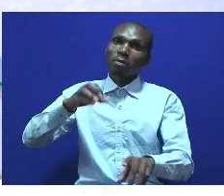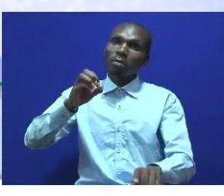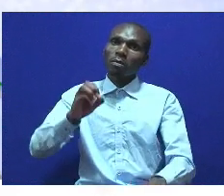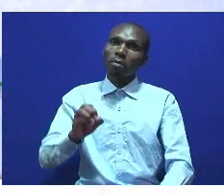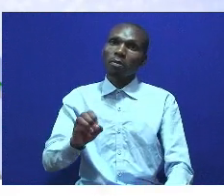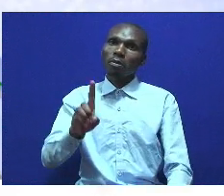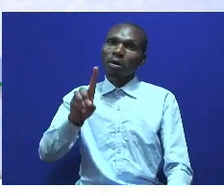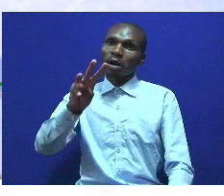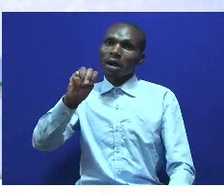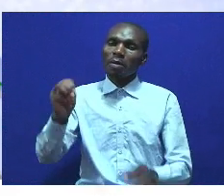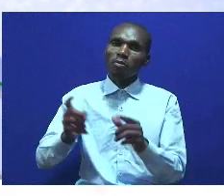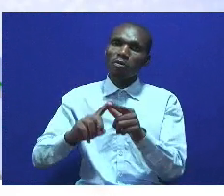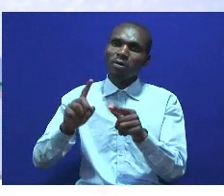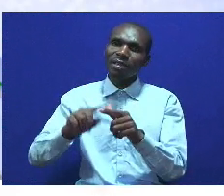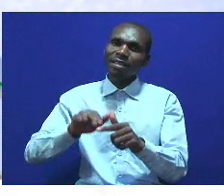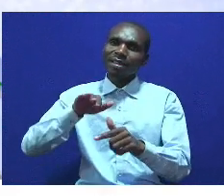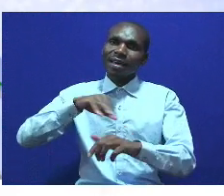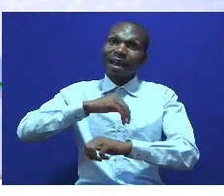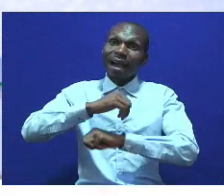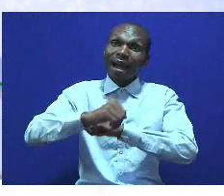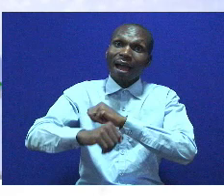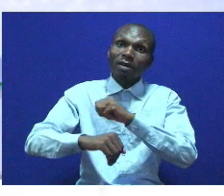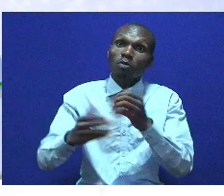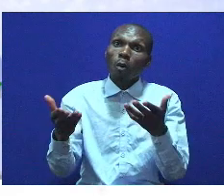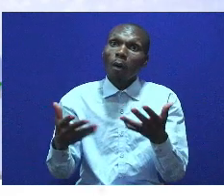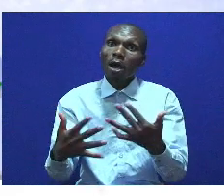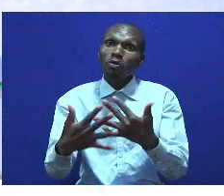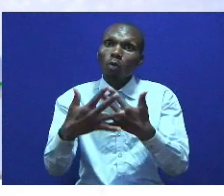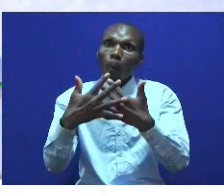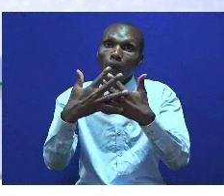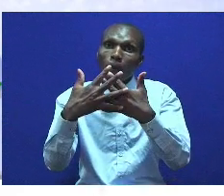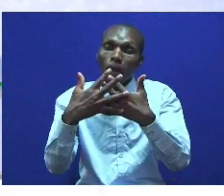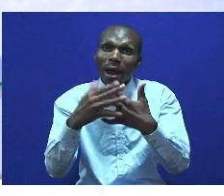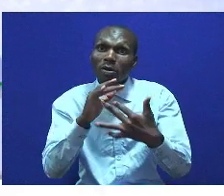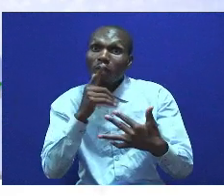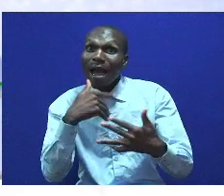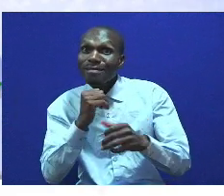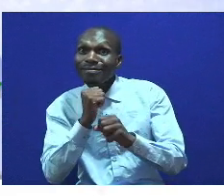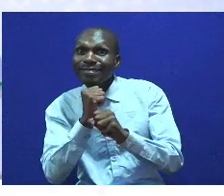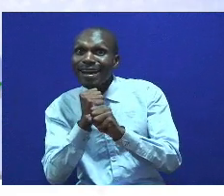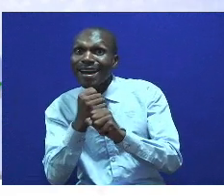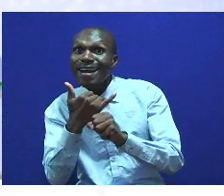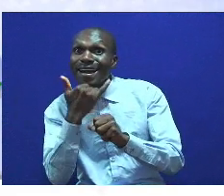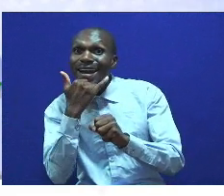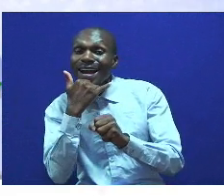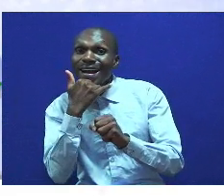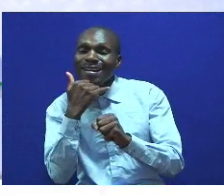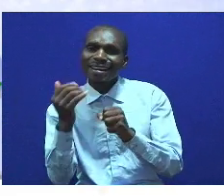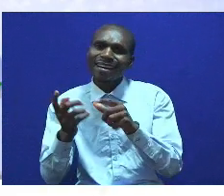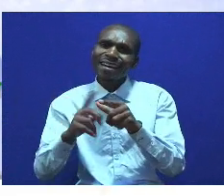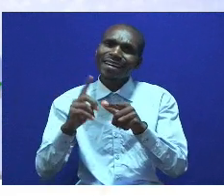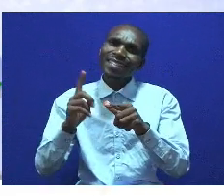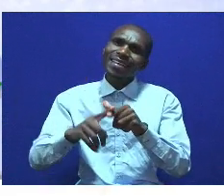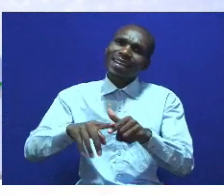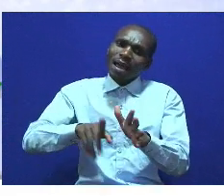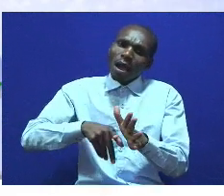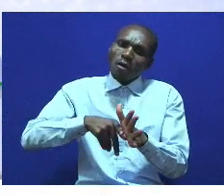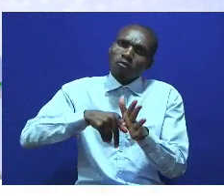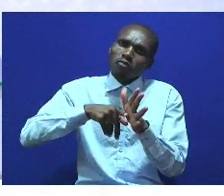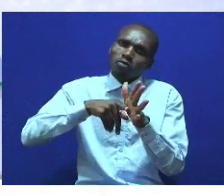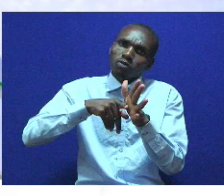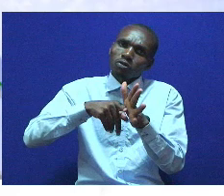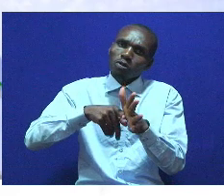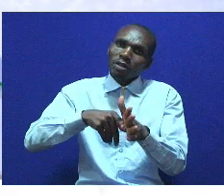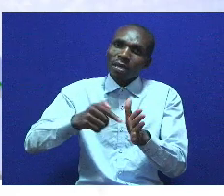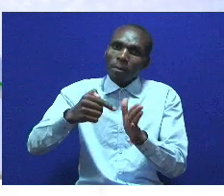abaruro kogania bunege tambukero yoko be kwa byara kwa bali abakageire ko bwatani wa ase bikorebyo kebege ko be gose mu